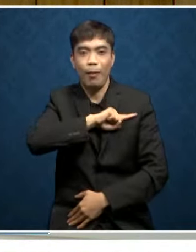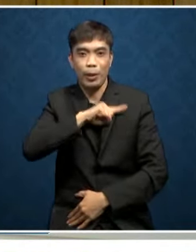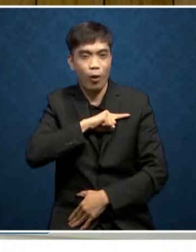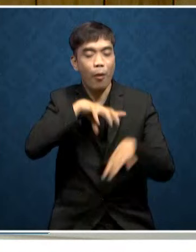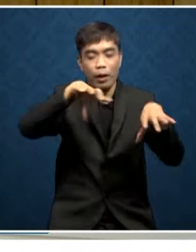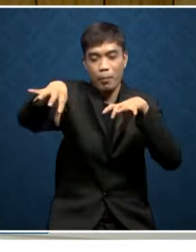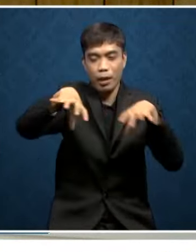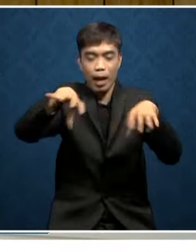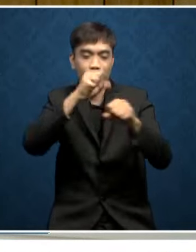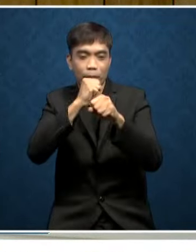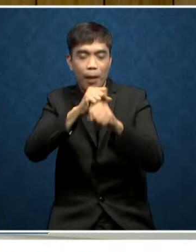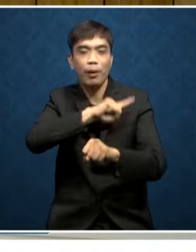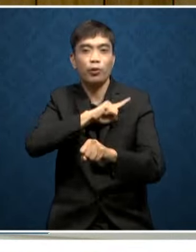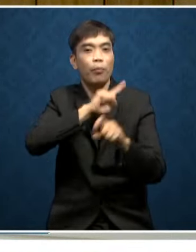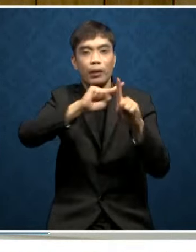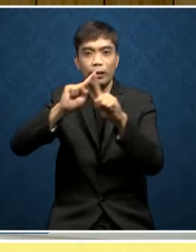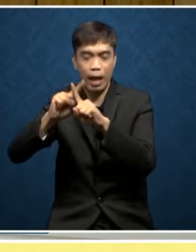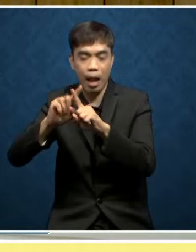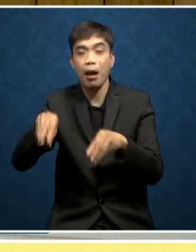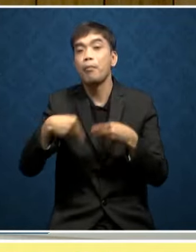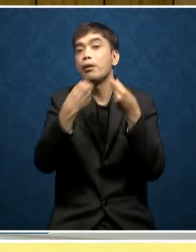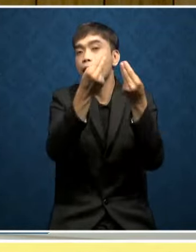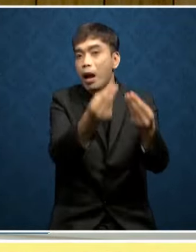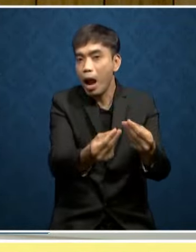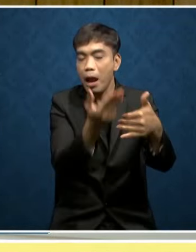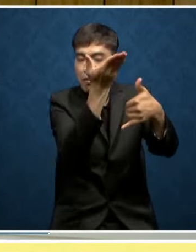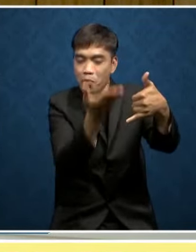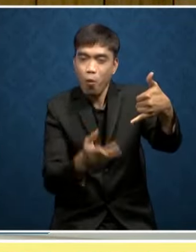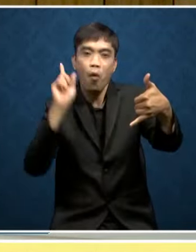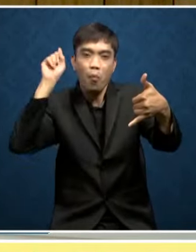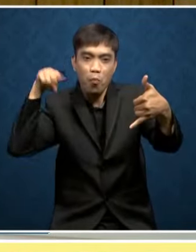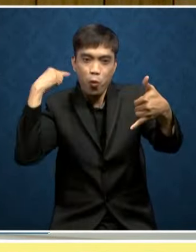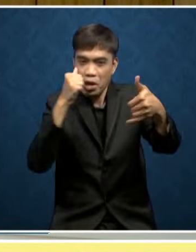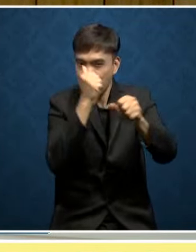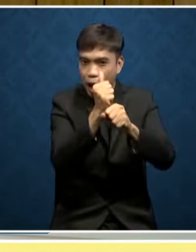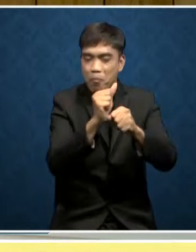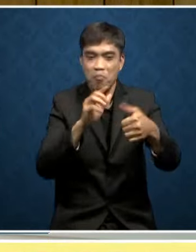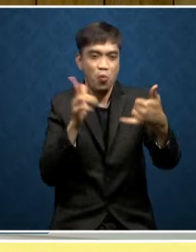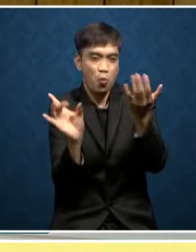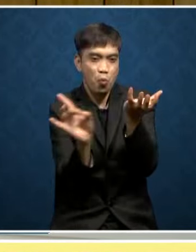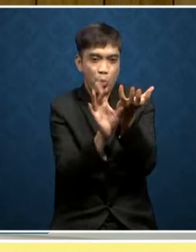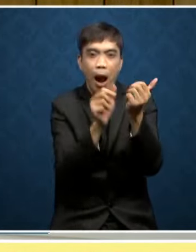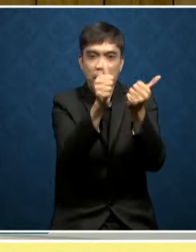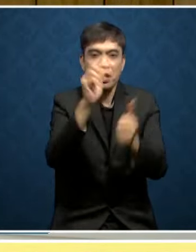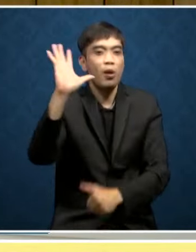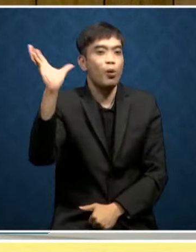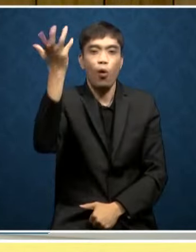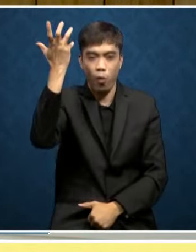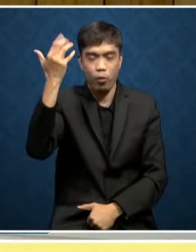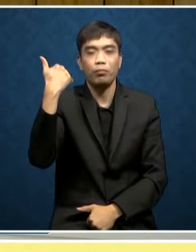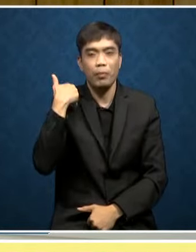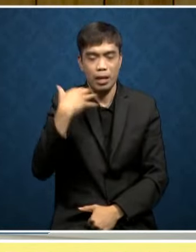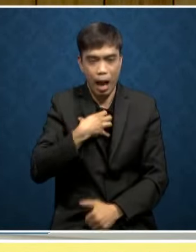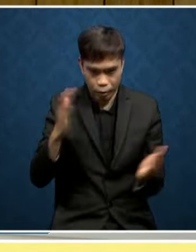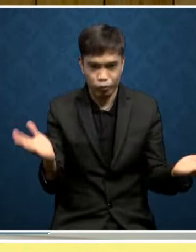ต่างๆเพื่อเน้นย้ำบทบาทและศักยภาพของวุฒิสมาชิกหญิงของไทยในเวทีโลก ประการสุดท้าย